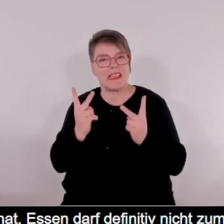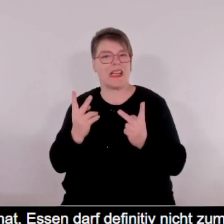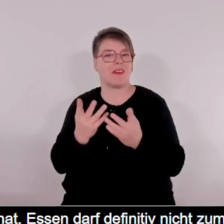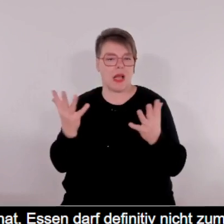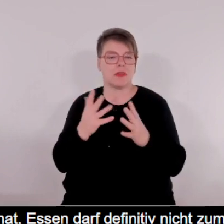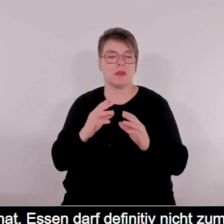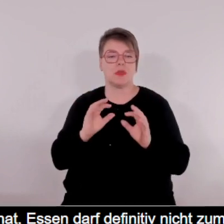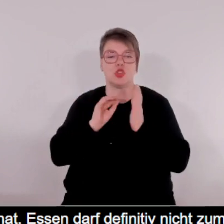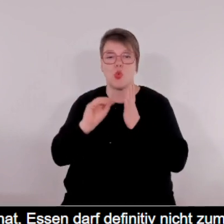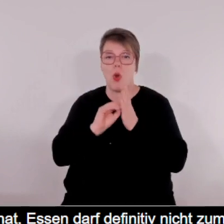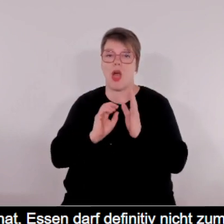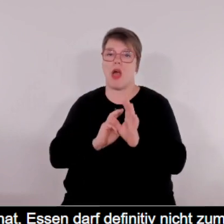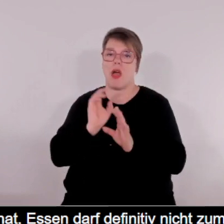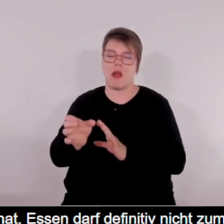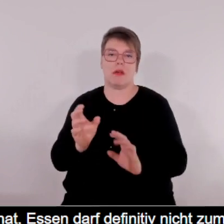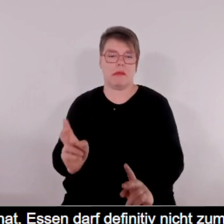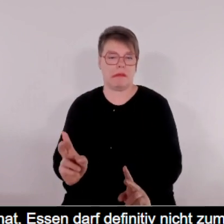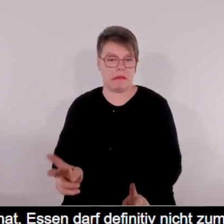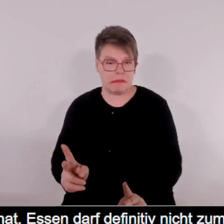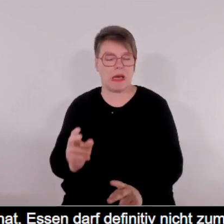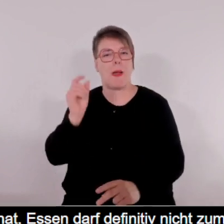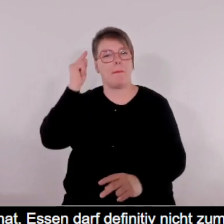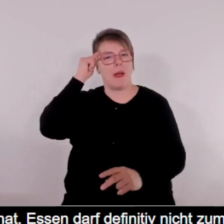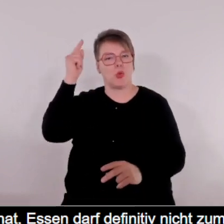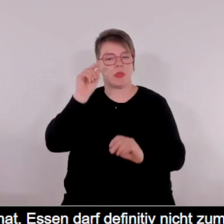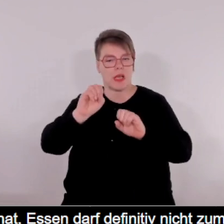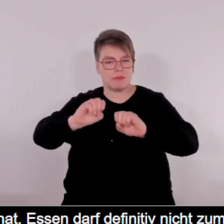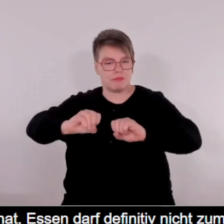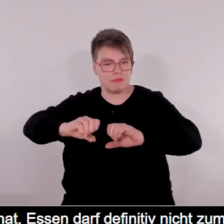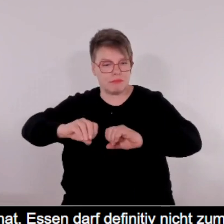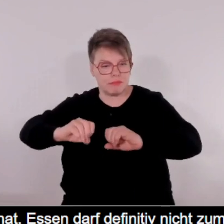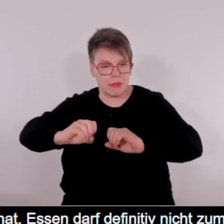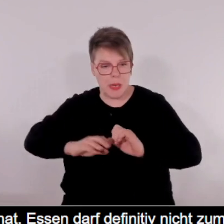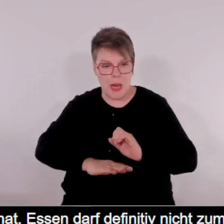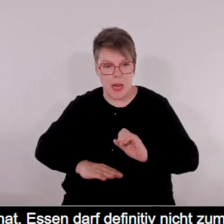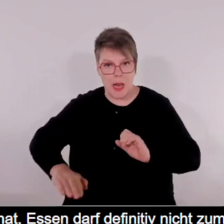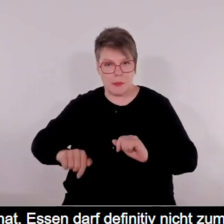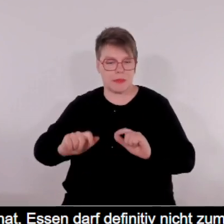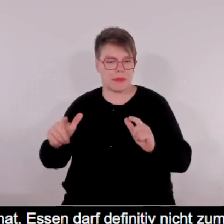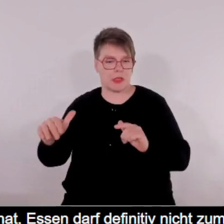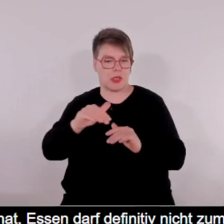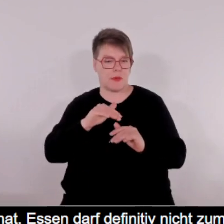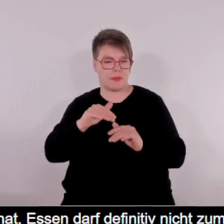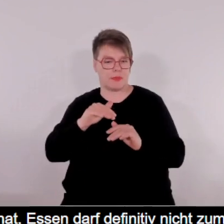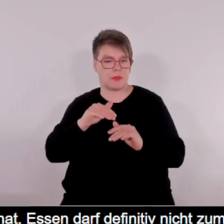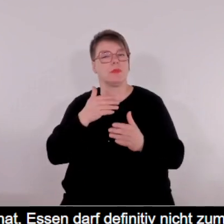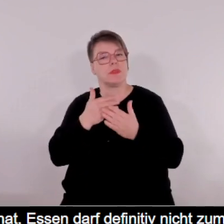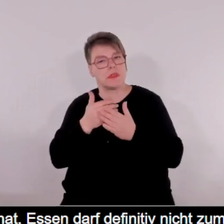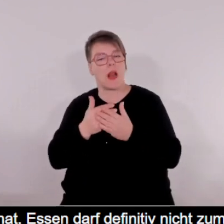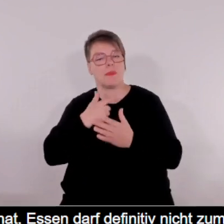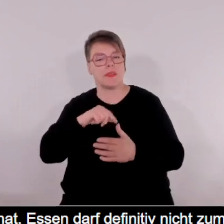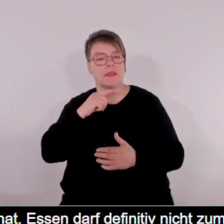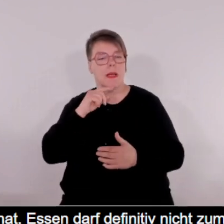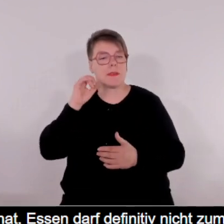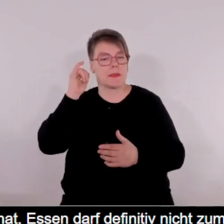ordentlich arbeiten, dass wir den Zusammenhang der Urproduktion auch immer wieder versuchen zu erklären und was es bedeutet, vor allem sich